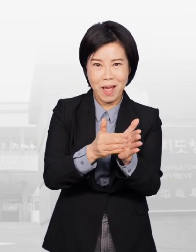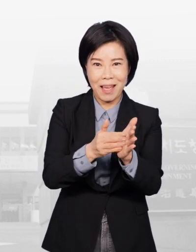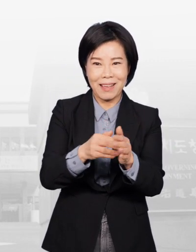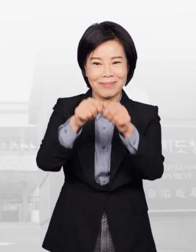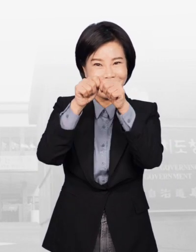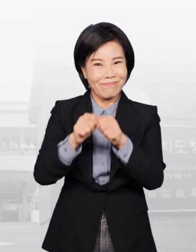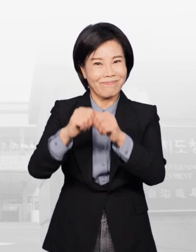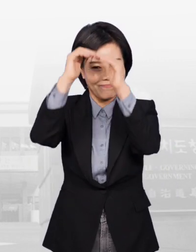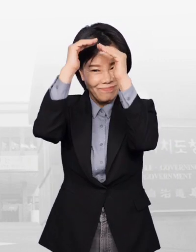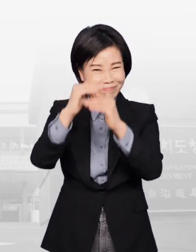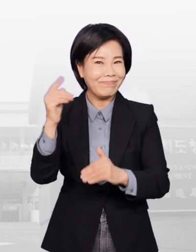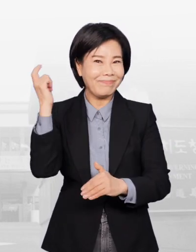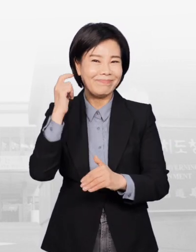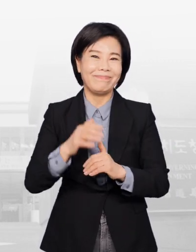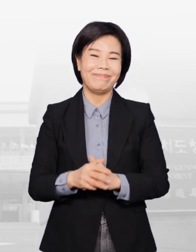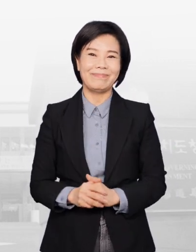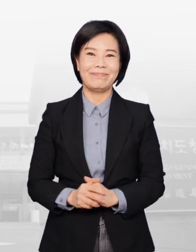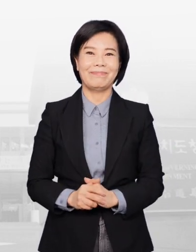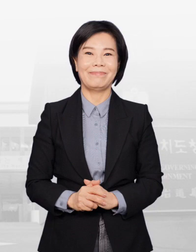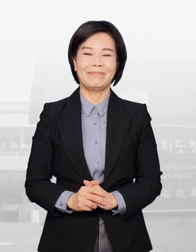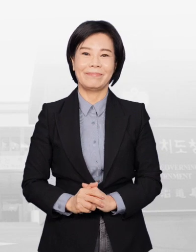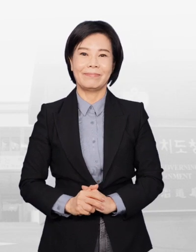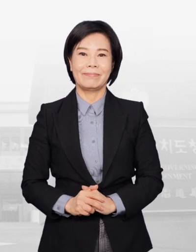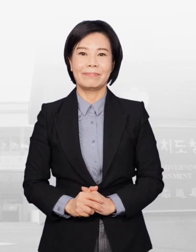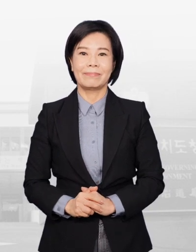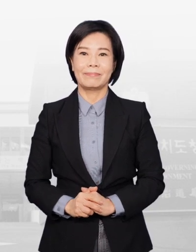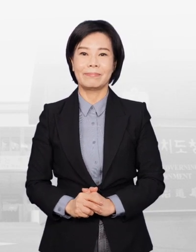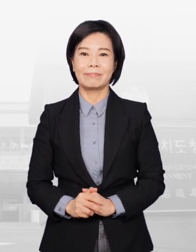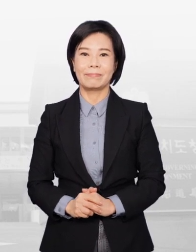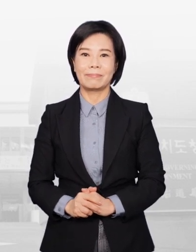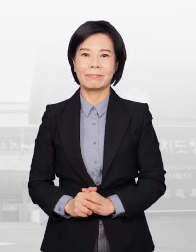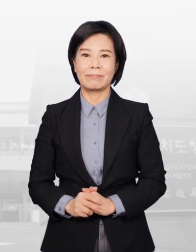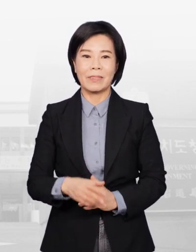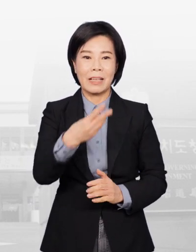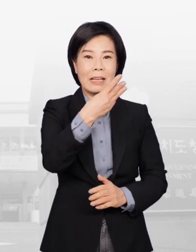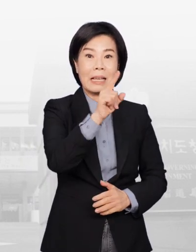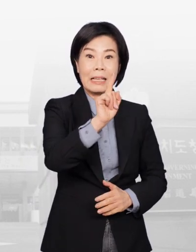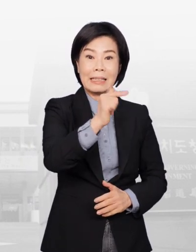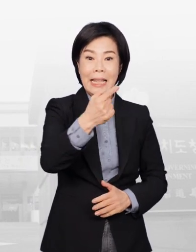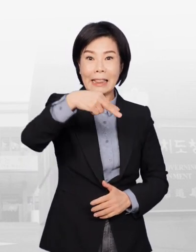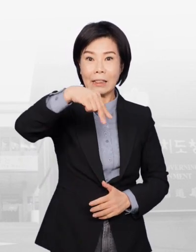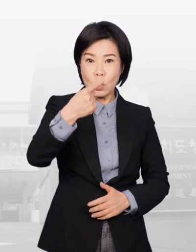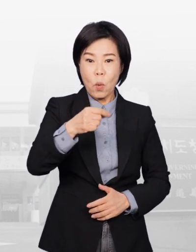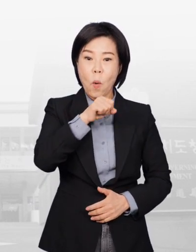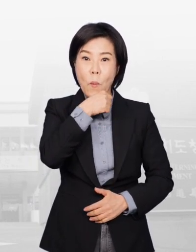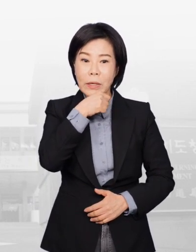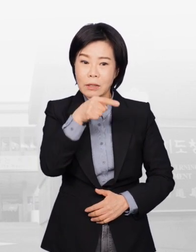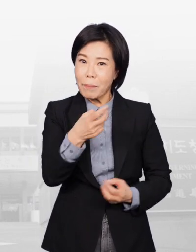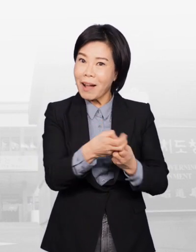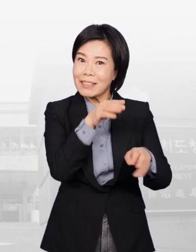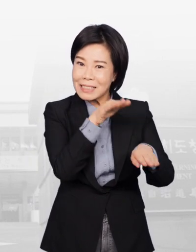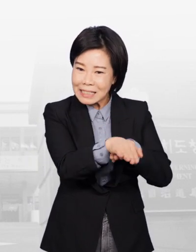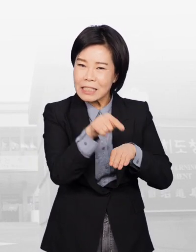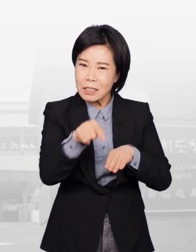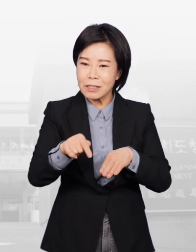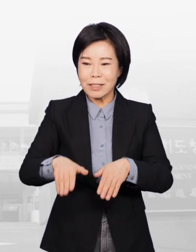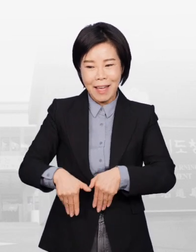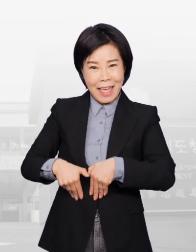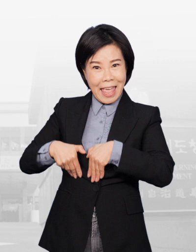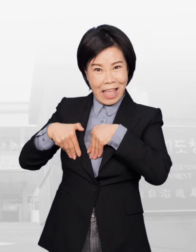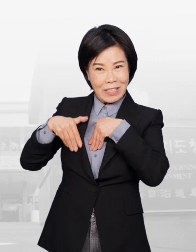책정됐는데요. 자세한 이야기는 관계자의 말을 통해 들어보겠습니다. 탄소 포인트제는